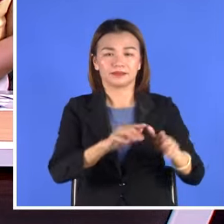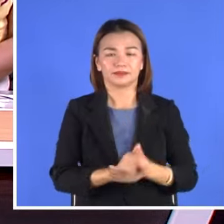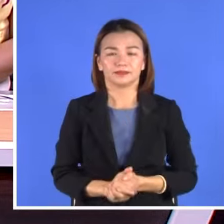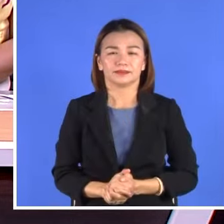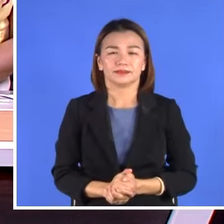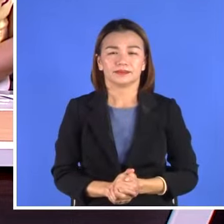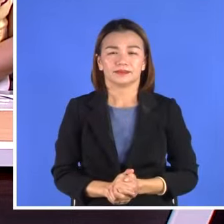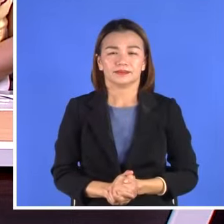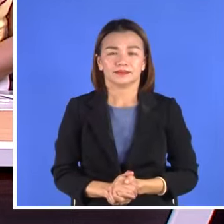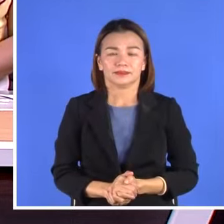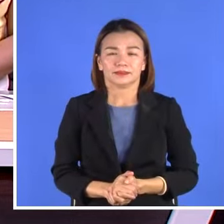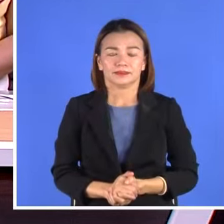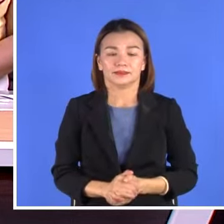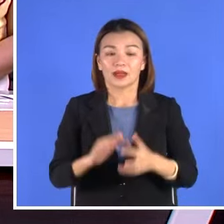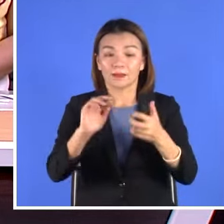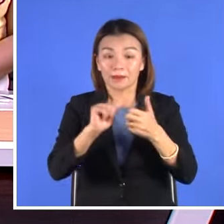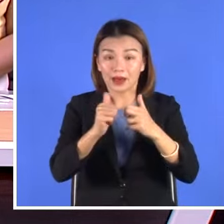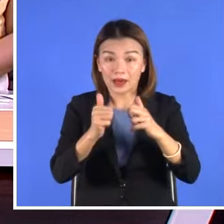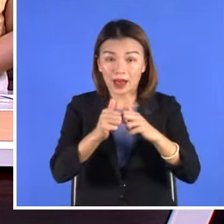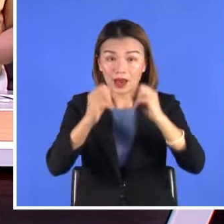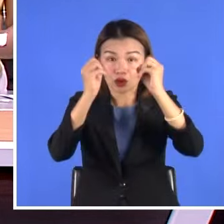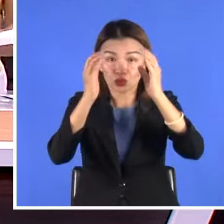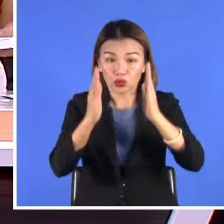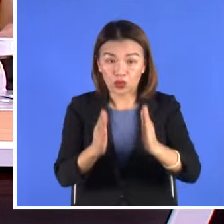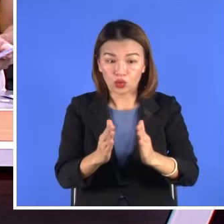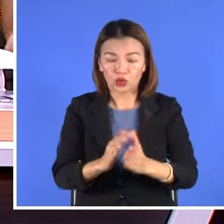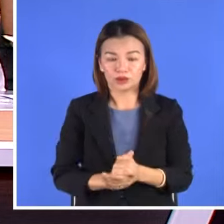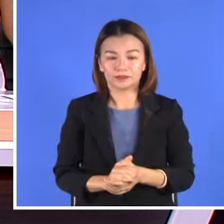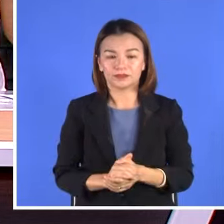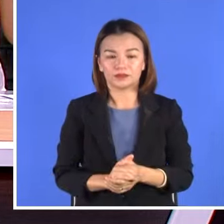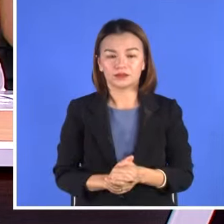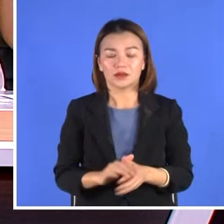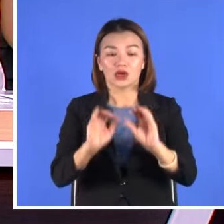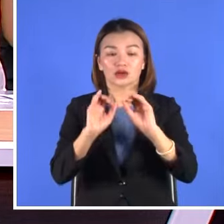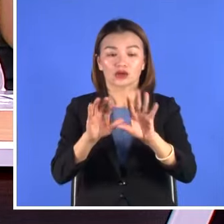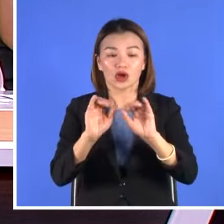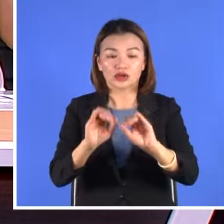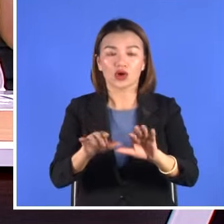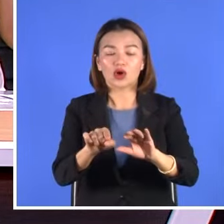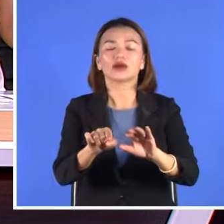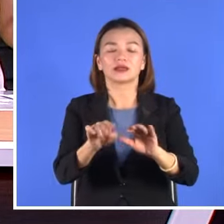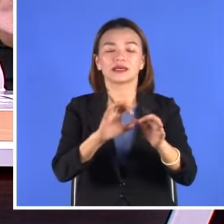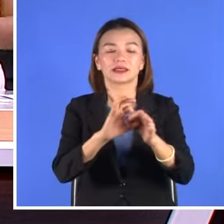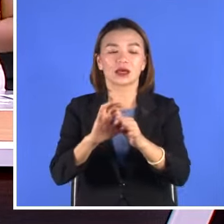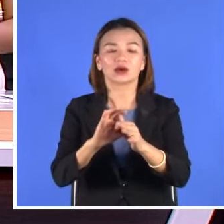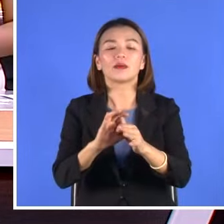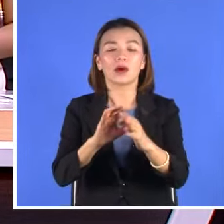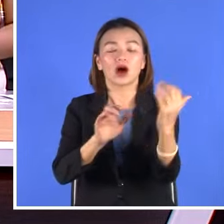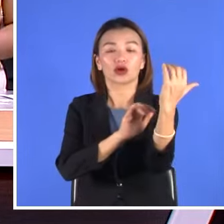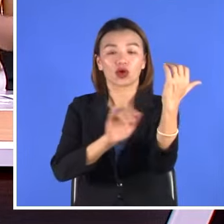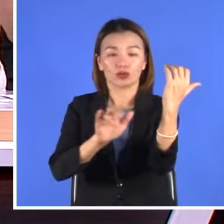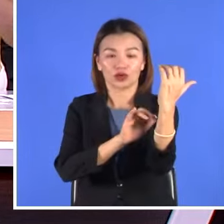ส่วนเรื่องนี้เป็นความทุกข์ใจของผู้เป็นครูครูท่านนี้สอนคอมพิวเตอร์แล้ววันนี้วันครูด้วยนะใช่ๆๆครับครูสอน